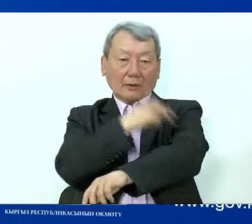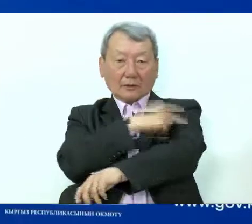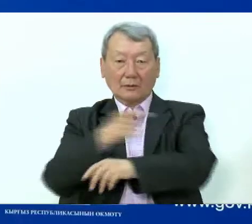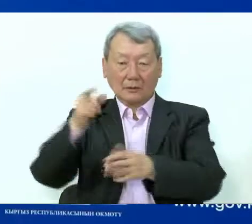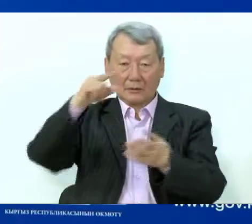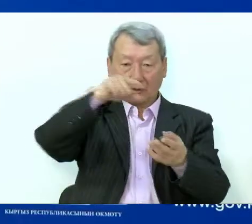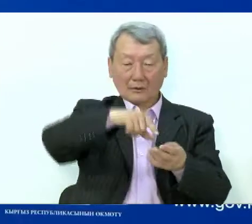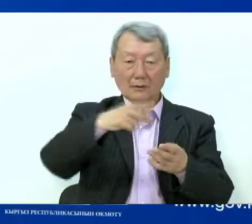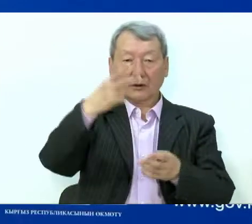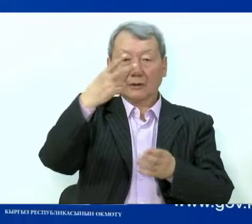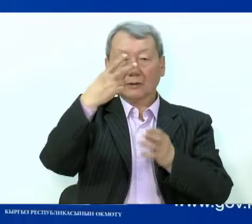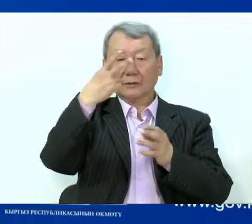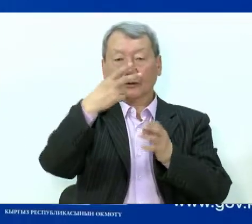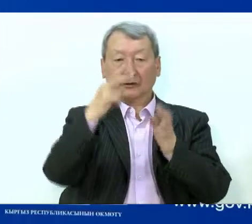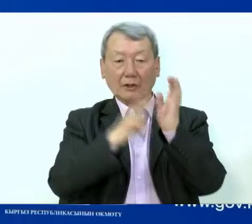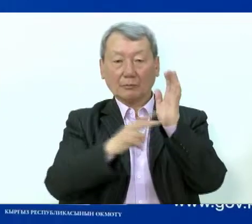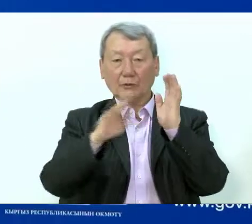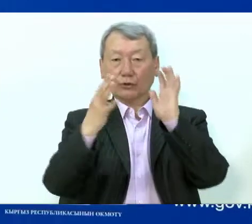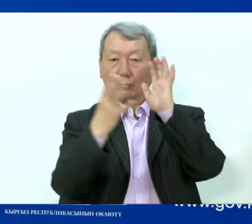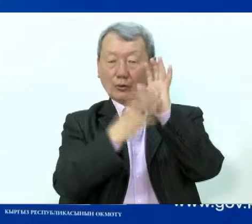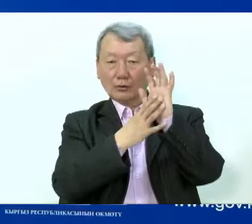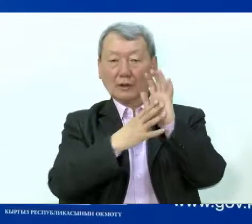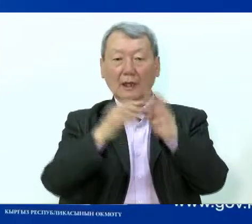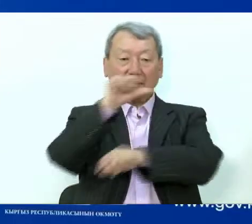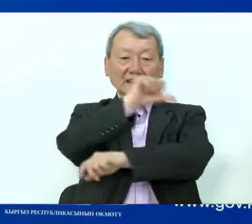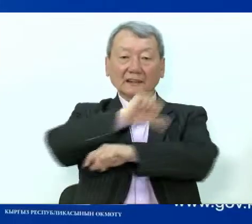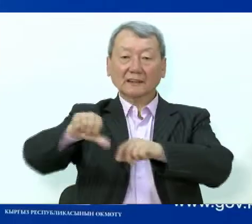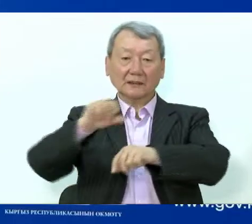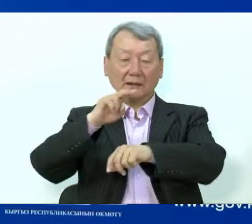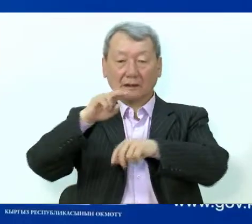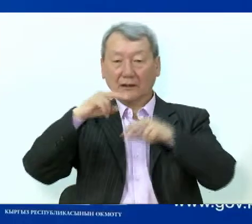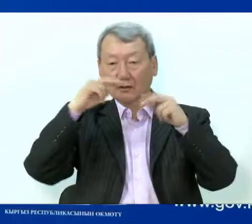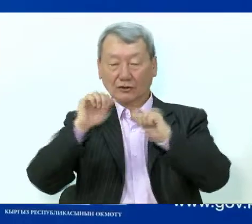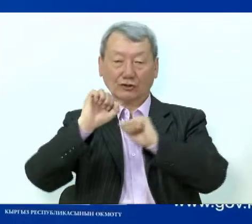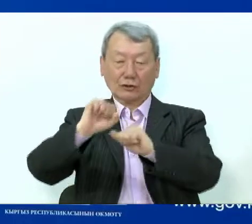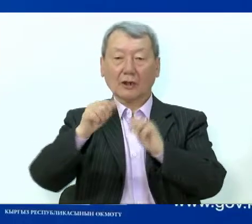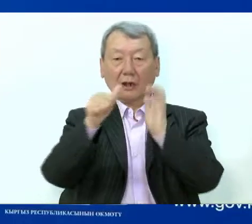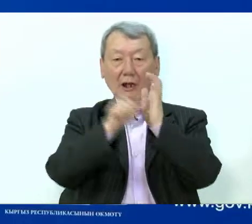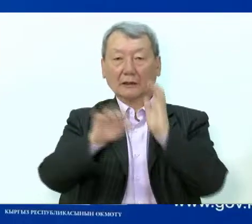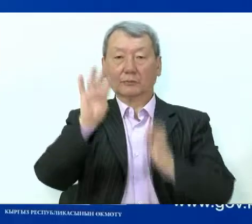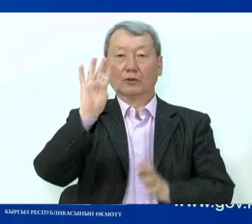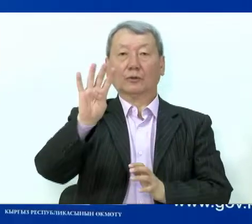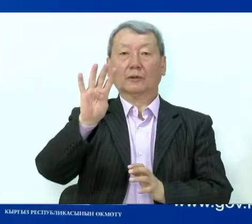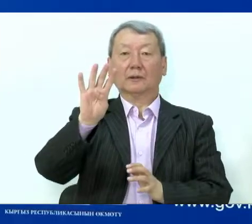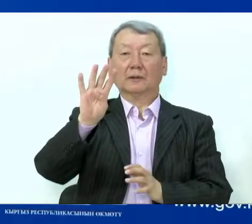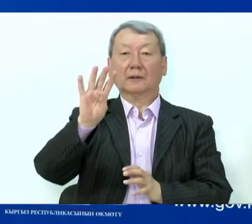посттор 79, сырткы санитардык посттор 64.